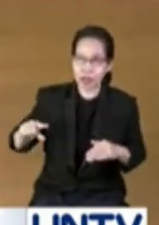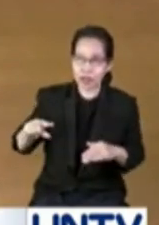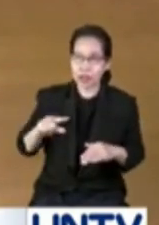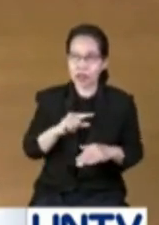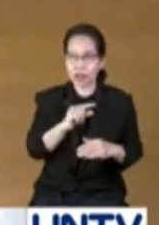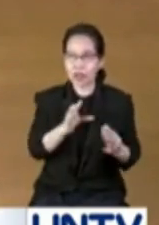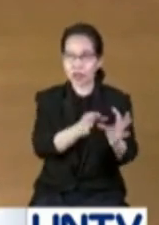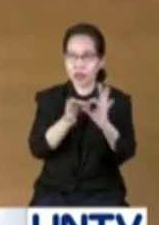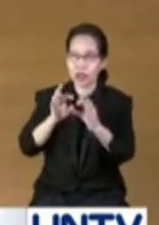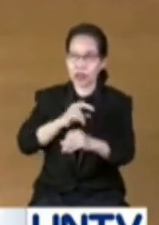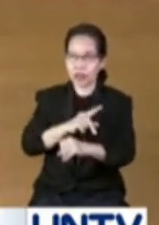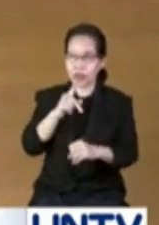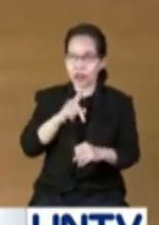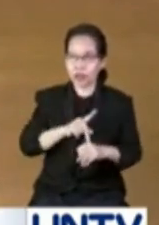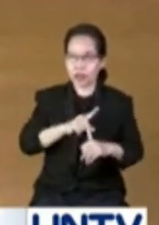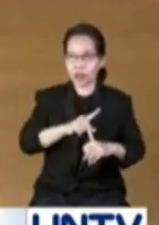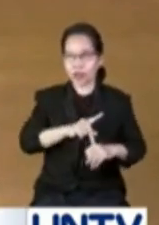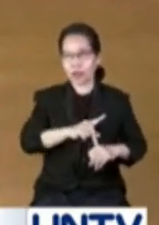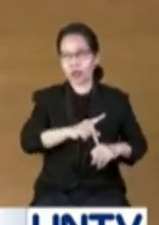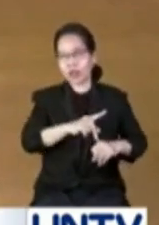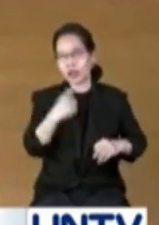Philippines.